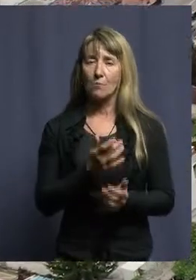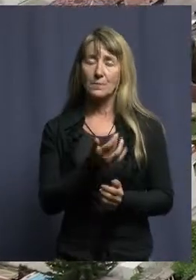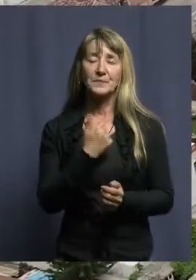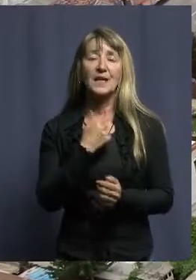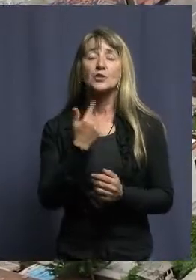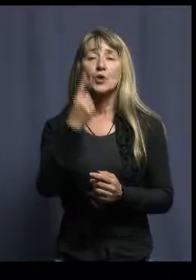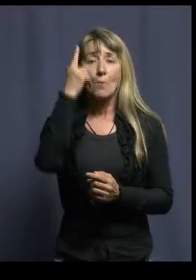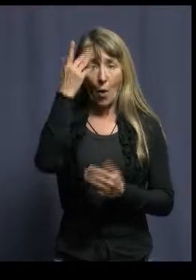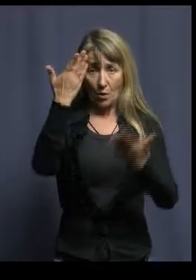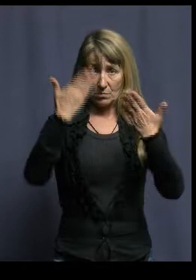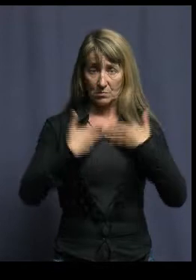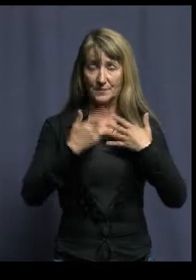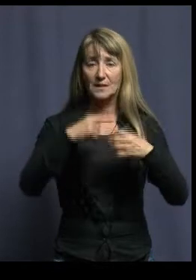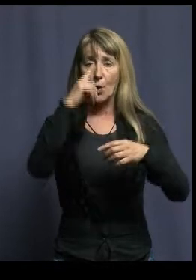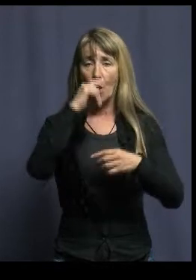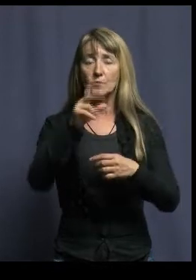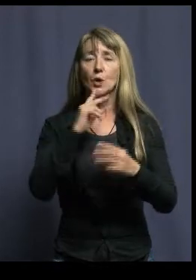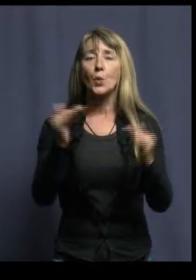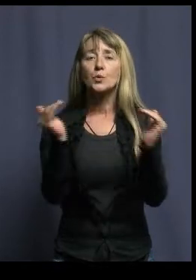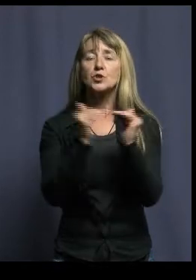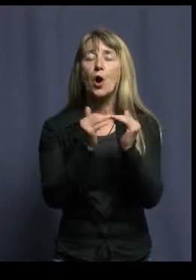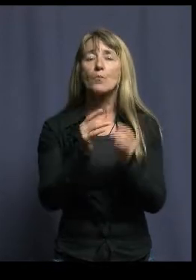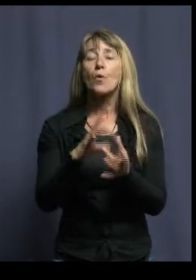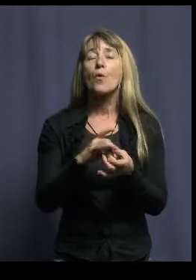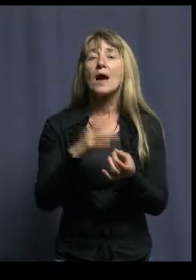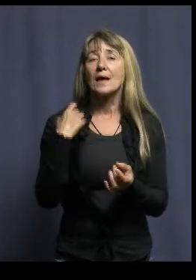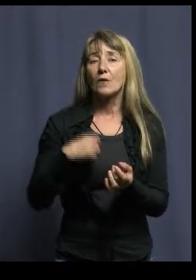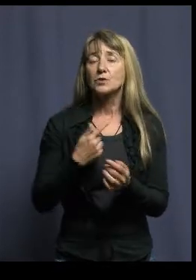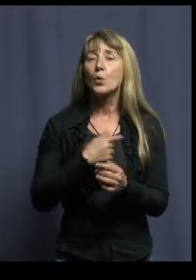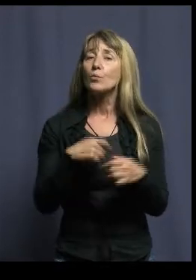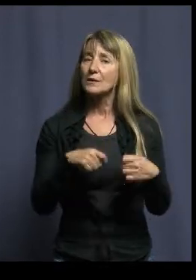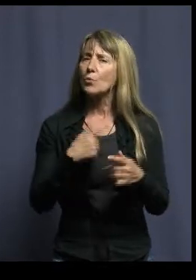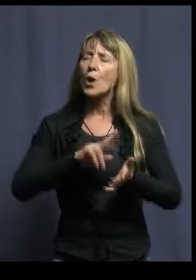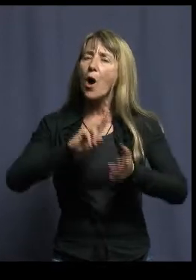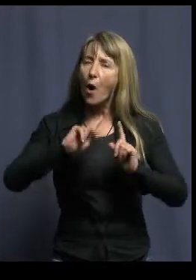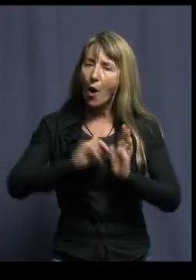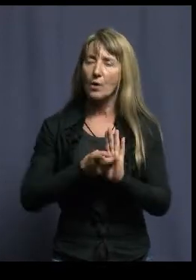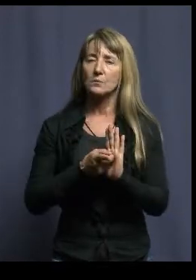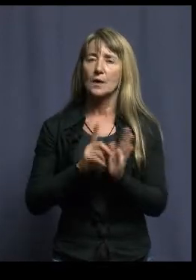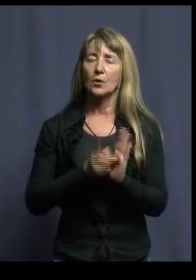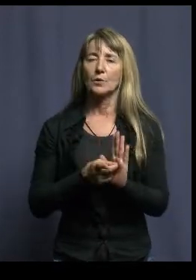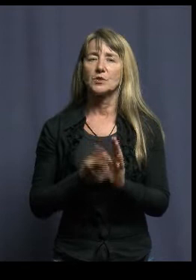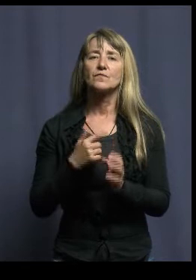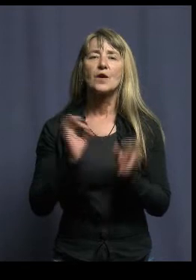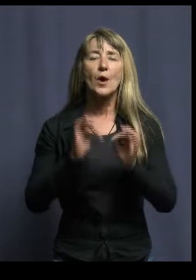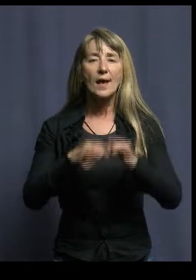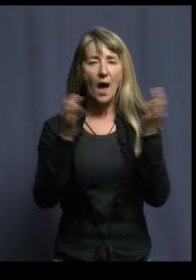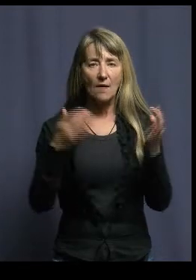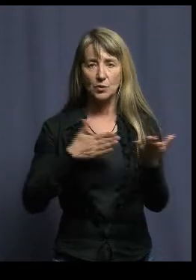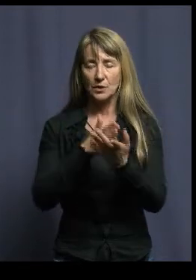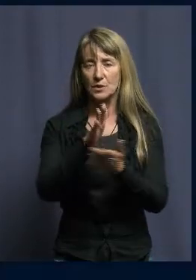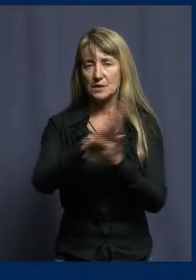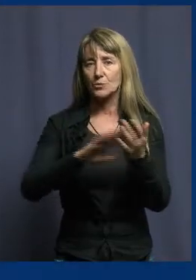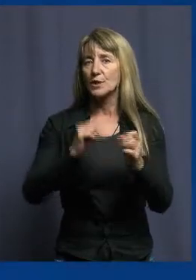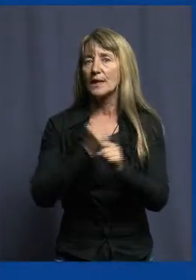da će Bog sa tim opštinama u sklopu Kragujevca u mandatu. Dakle, a to morate odmah. Odmah ćemo, dakle, vrlo javno i direktno započeti da